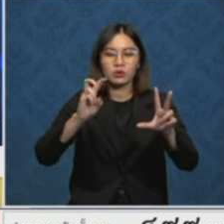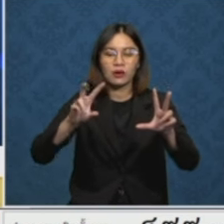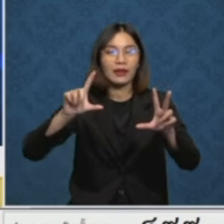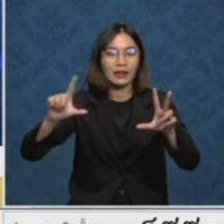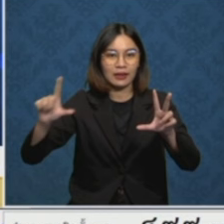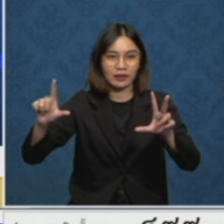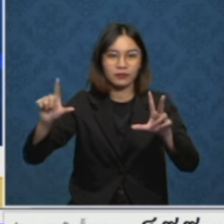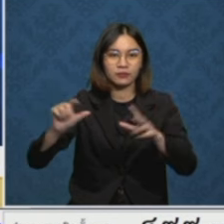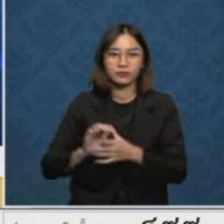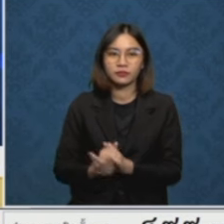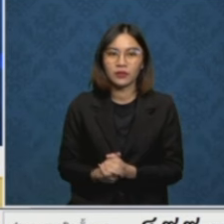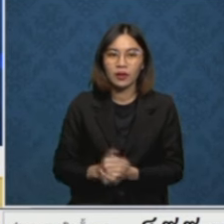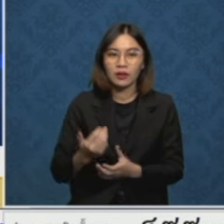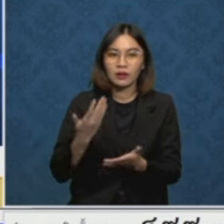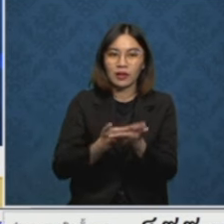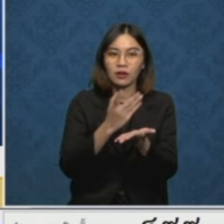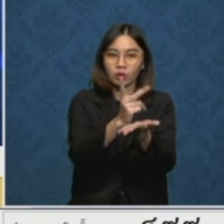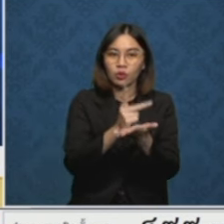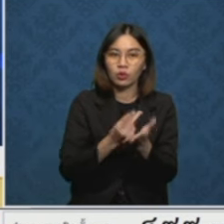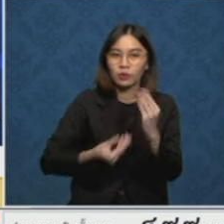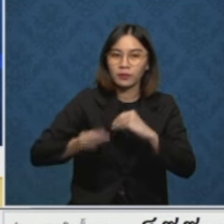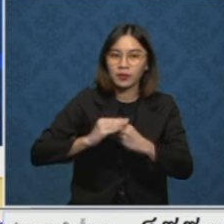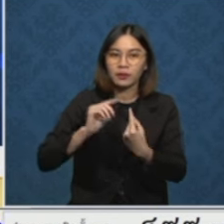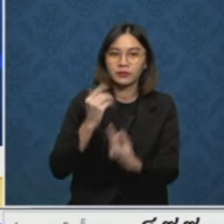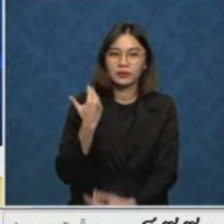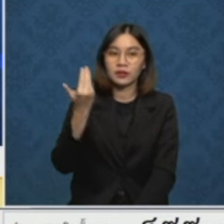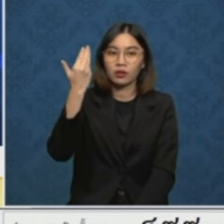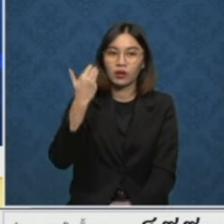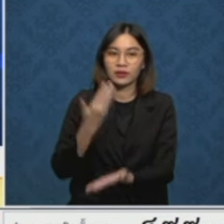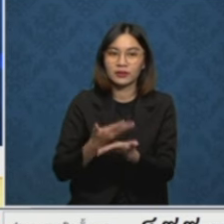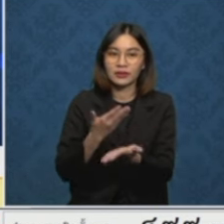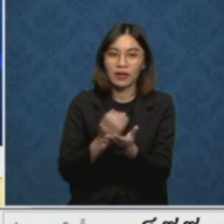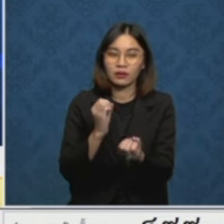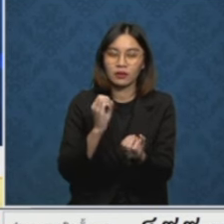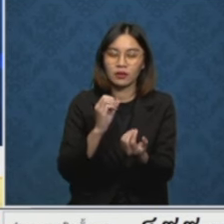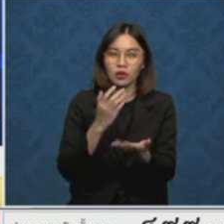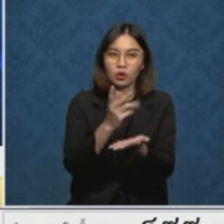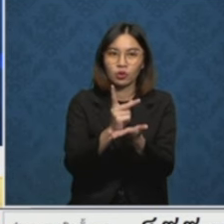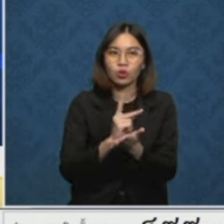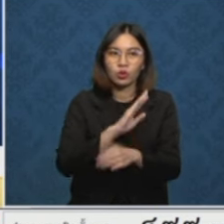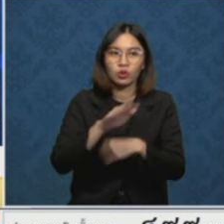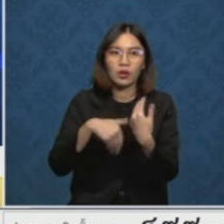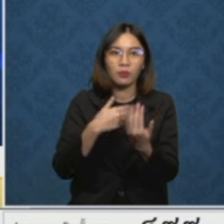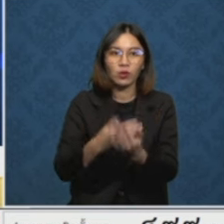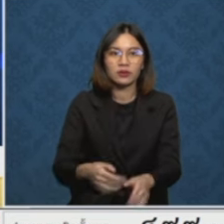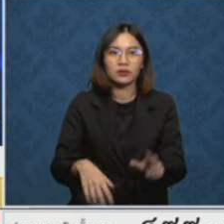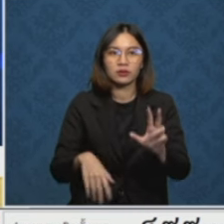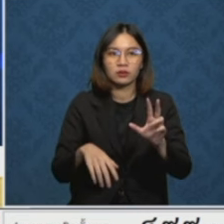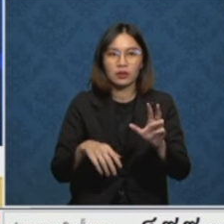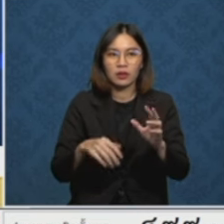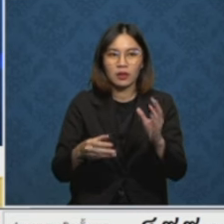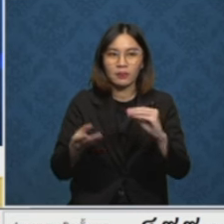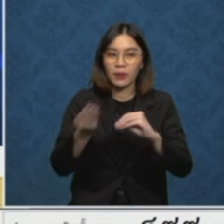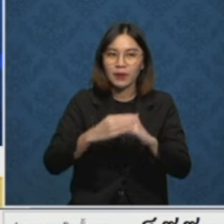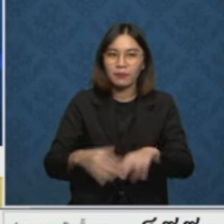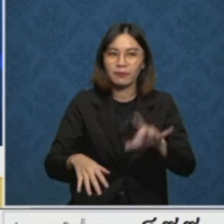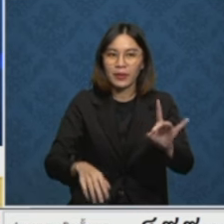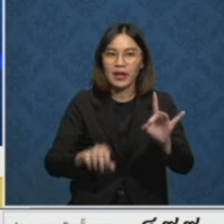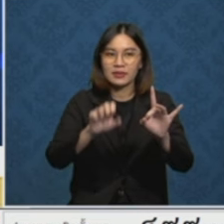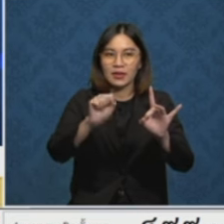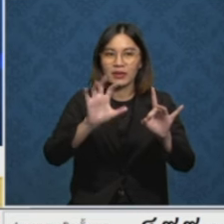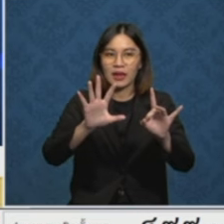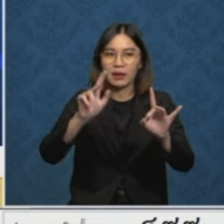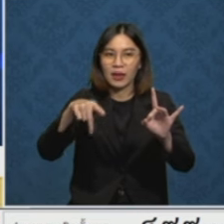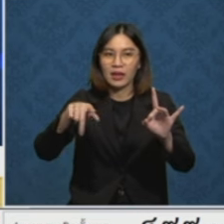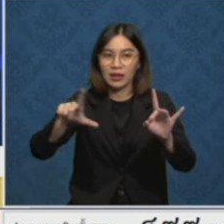ทจะมีการกู้เพิ่มนะคะจากเดิมเนี่ยจะกู้ชดเชยขาดดุล 693,000 ล้านบาทเนี่ยก็จะกู้เป็น 850,000 ล้านบ